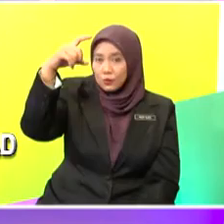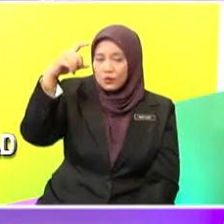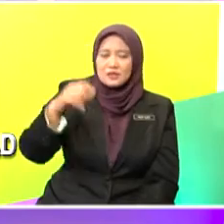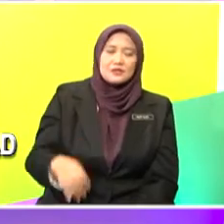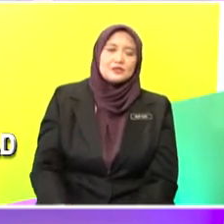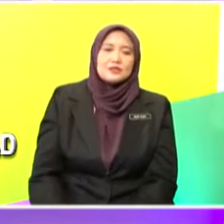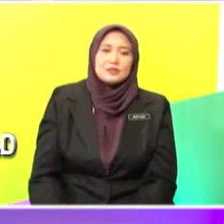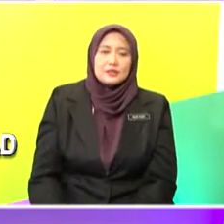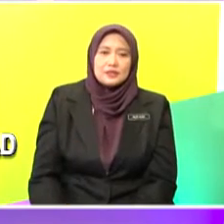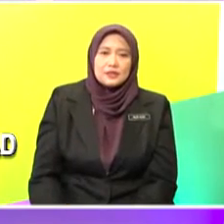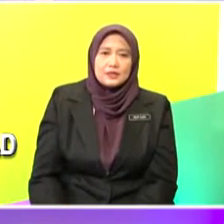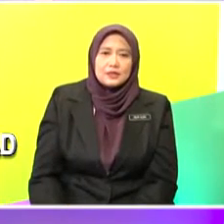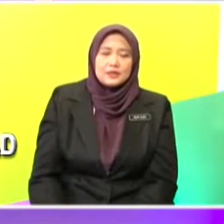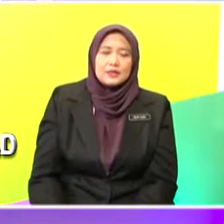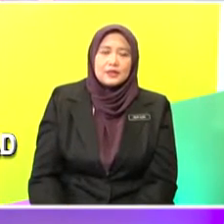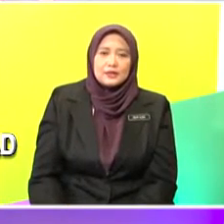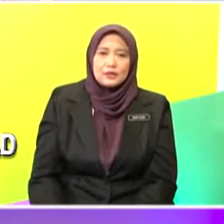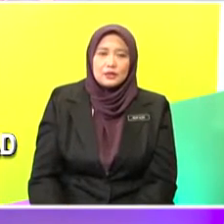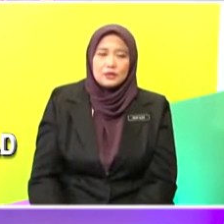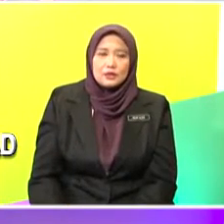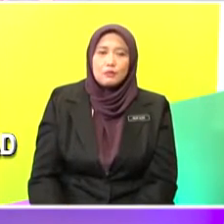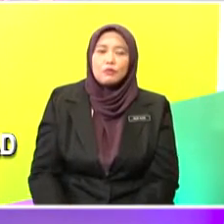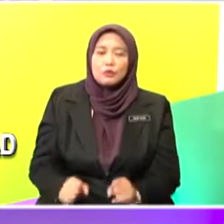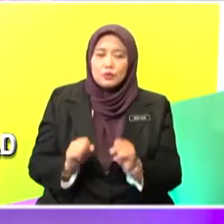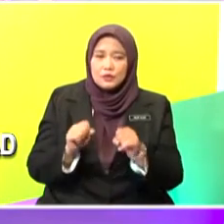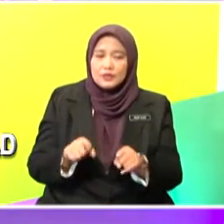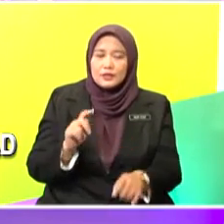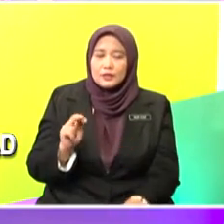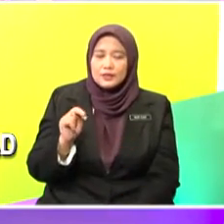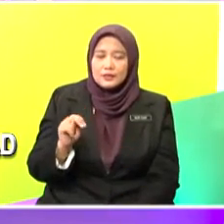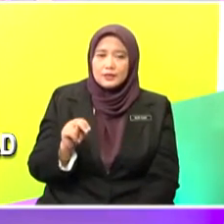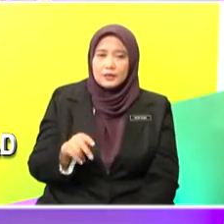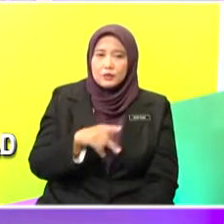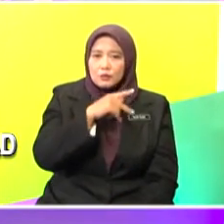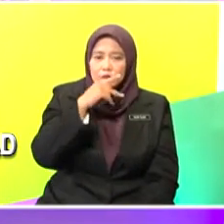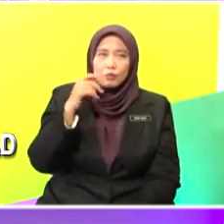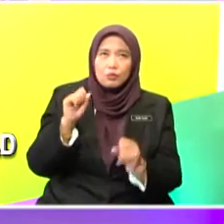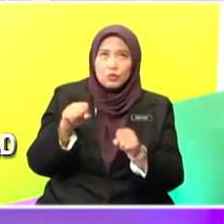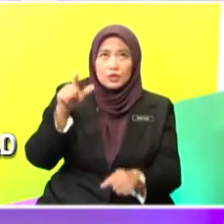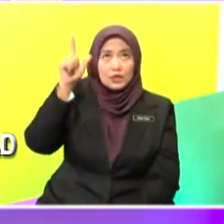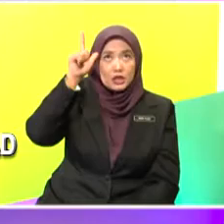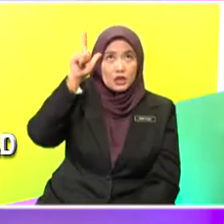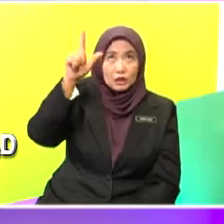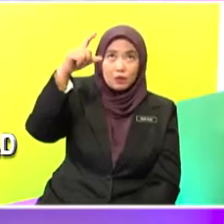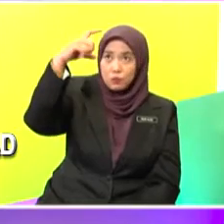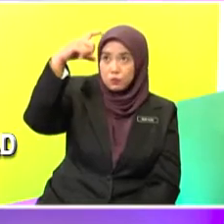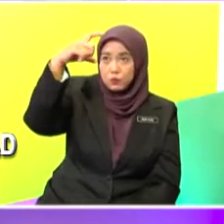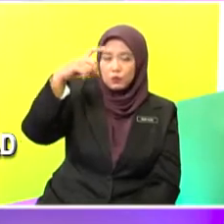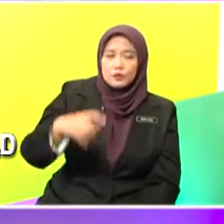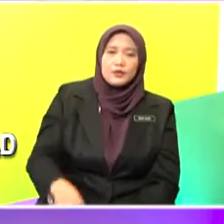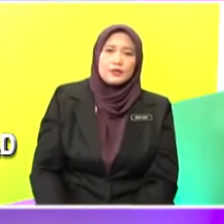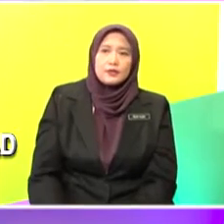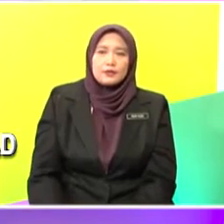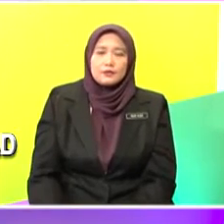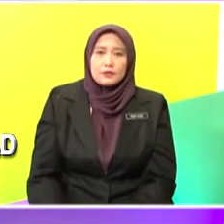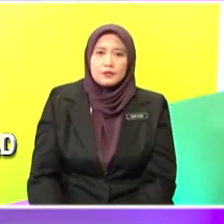nak puasa nanti mesti tengok bulan. Okey, dah bulan sabit. Okay. Cuba buat